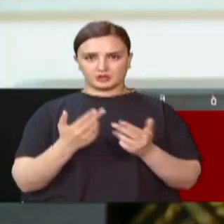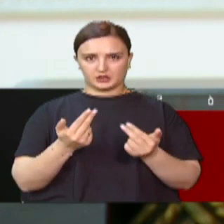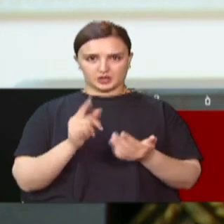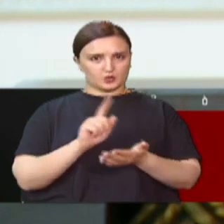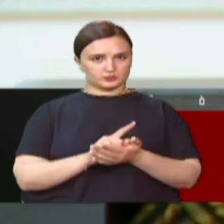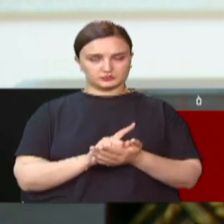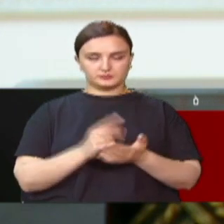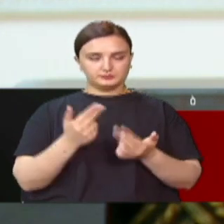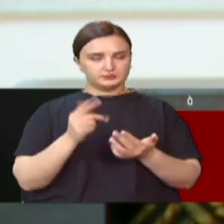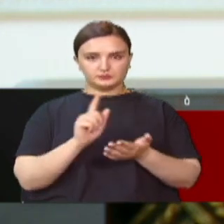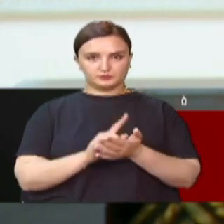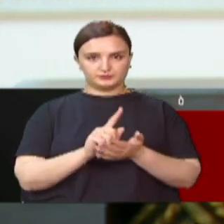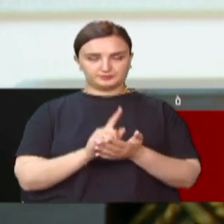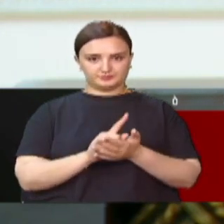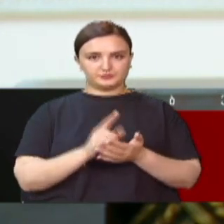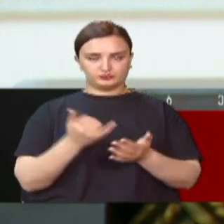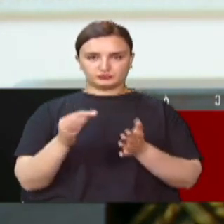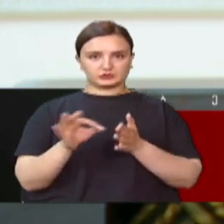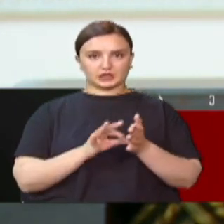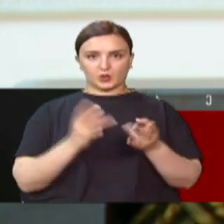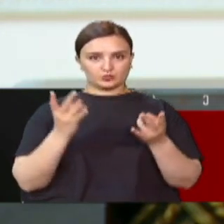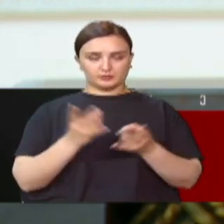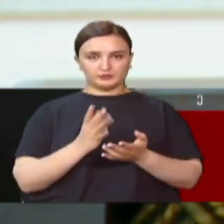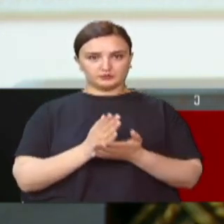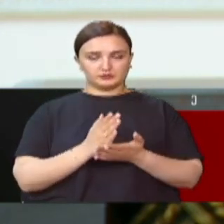და გადაუდებელია და მინდა გითხრათ,